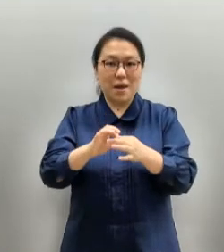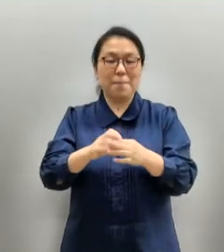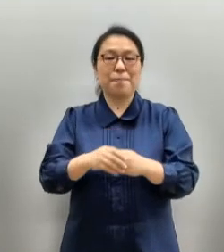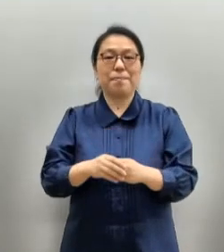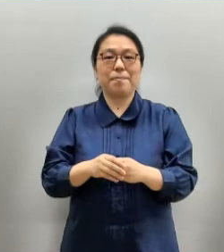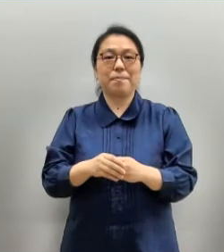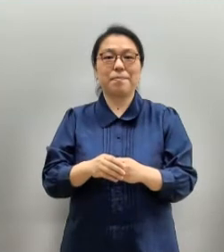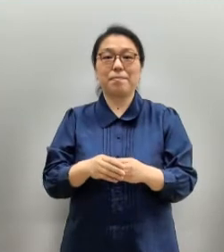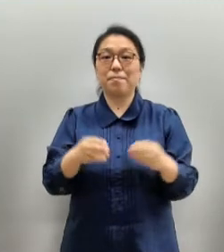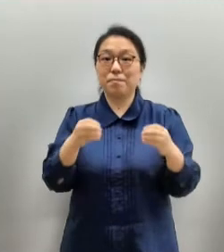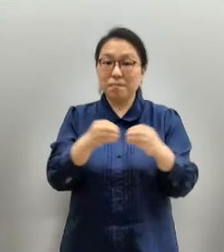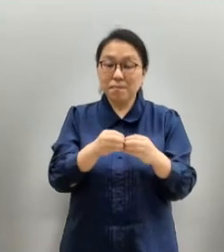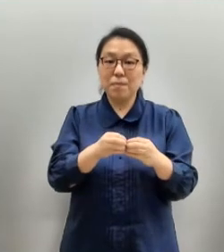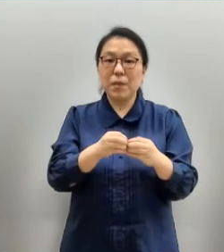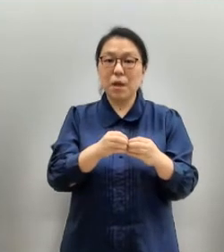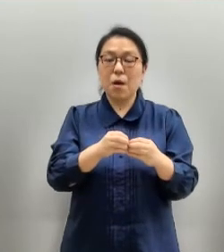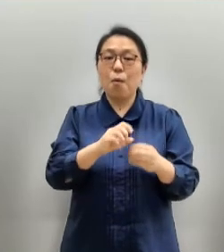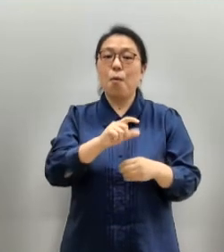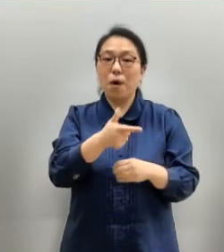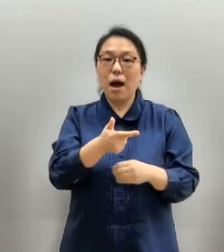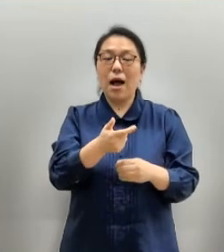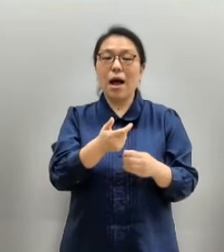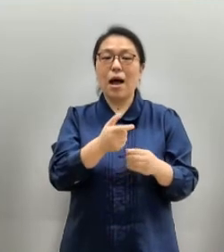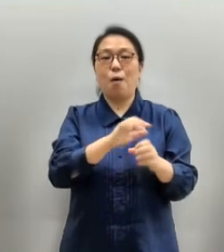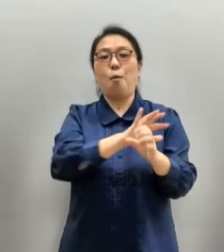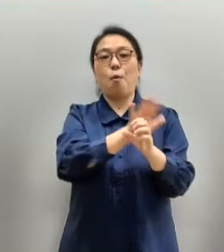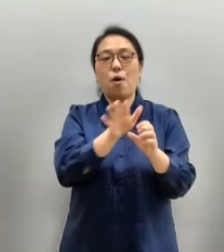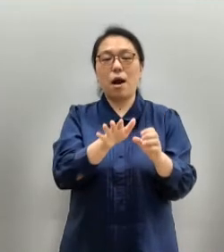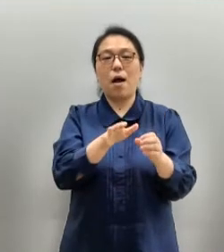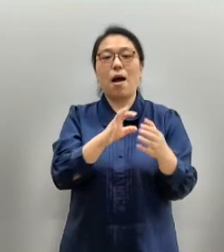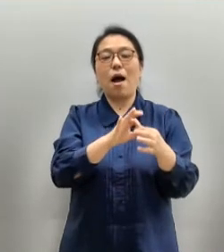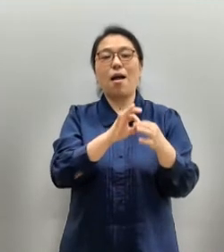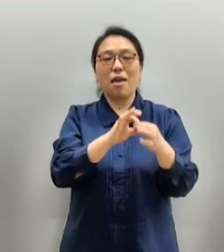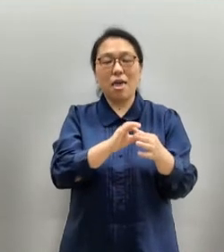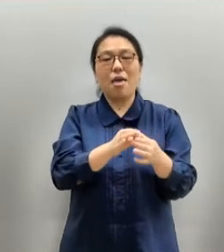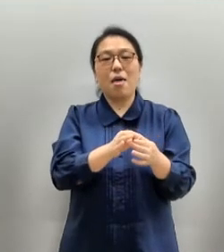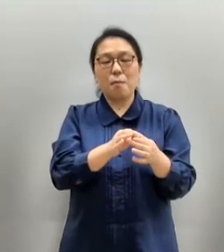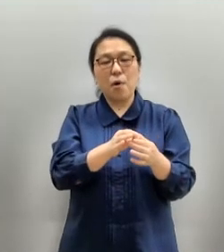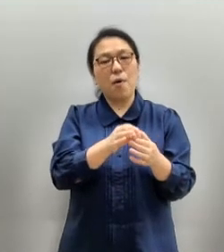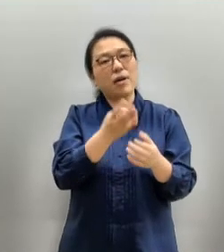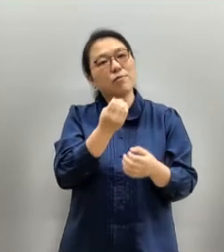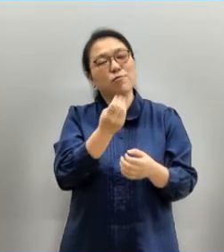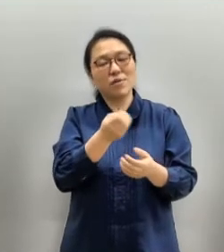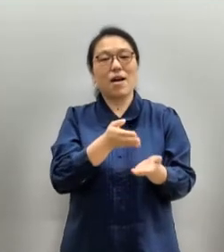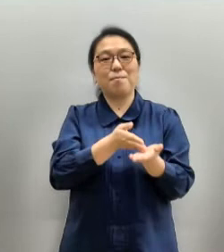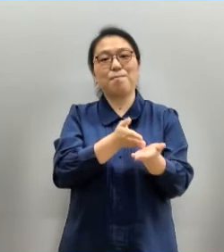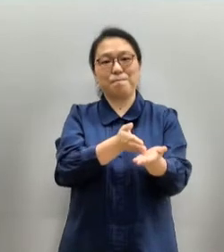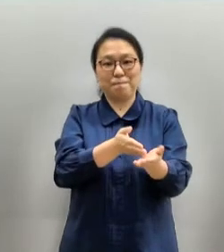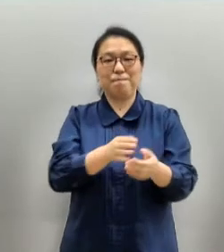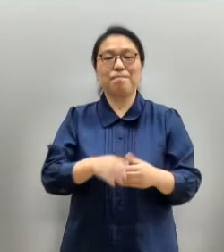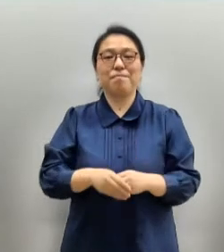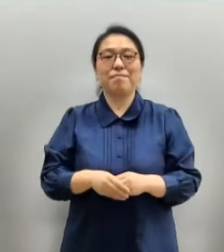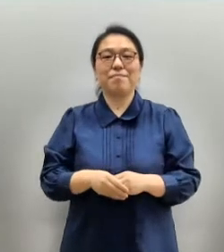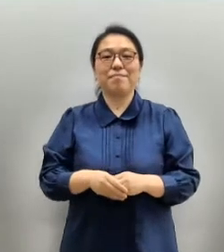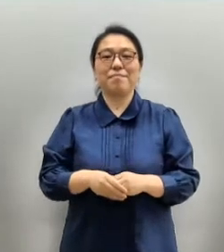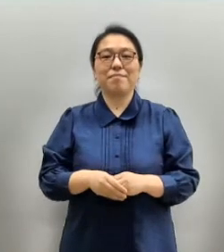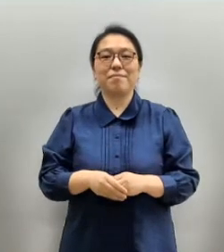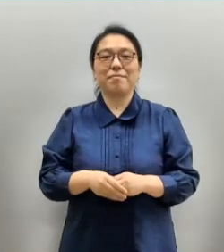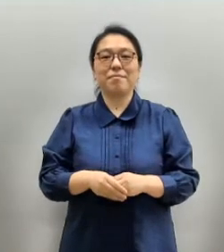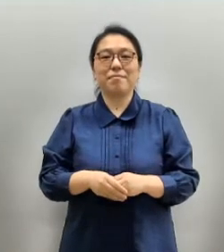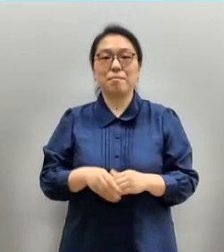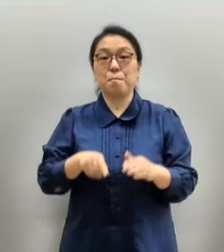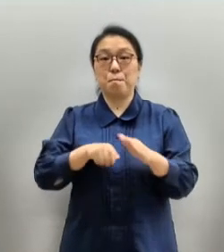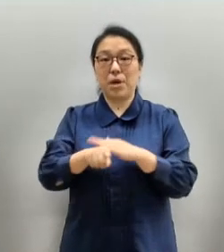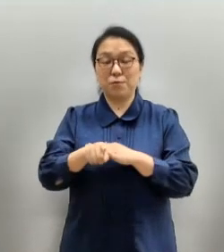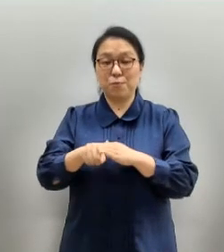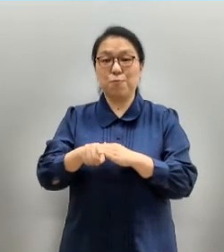。加えましてその他というですね、新型コロナの関係の事項がいくつかございます。まず